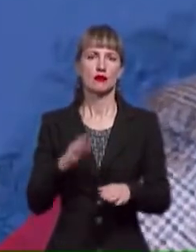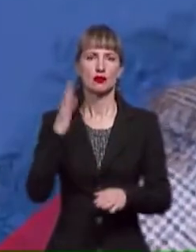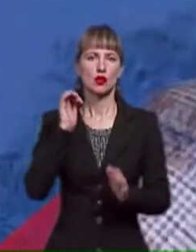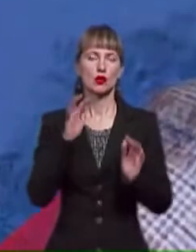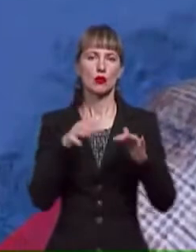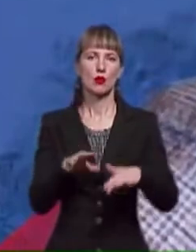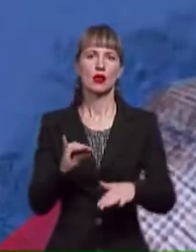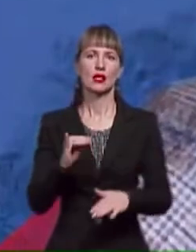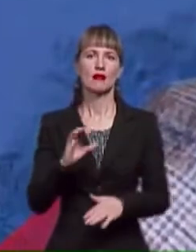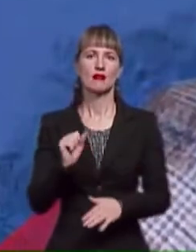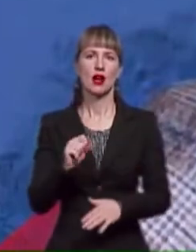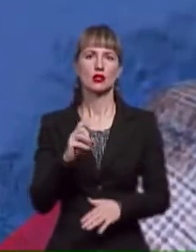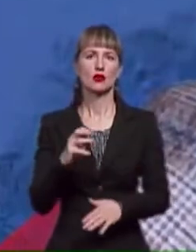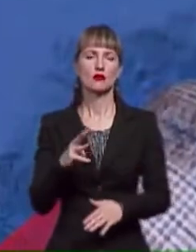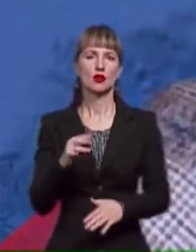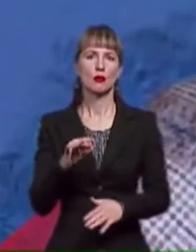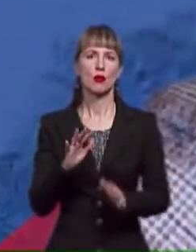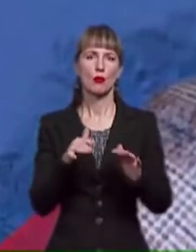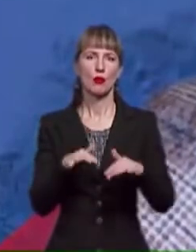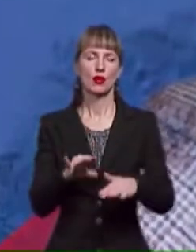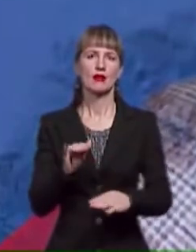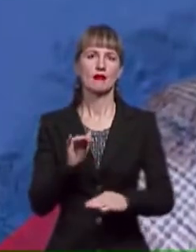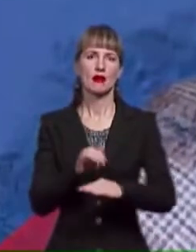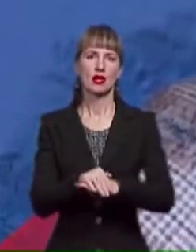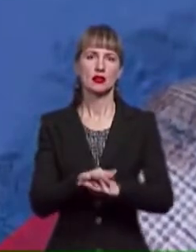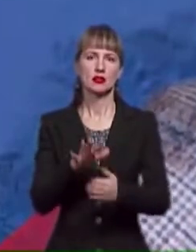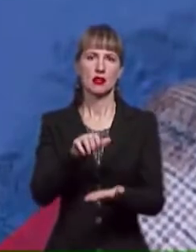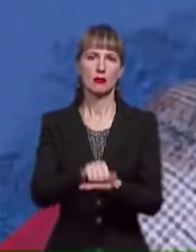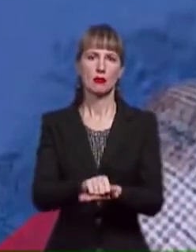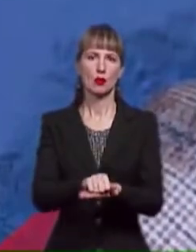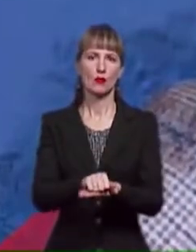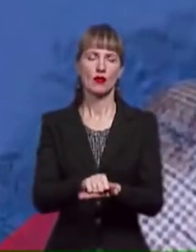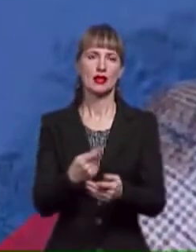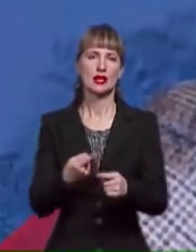Азовському морі і фактично окупувати ці морські акваторії.